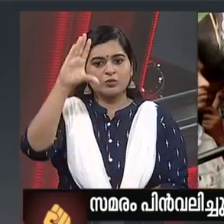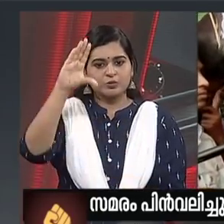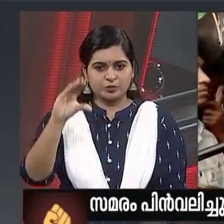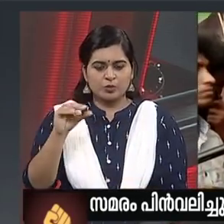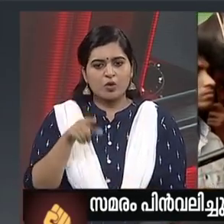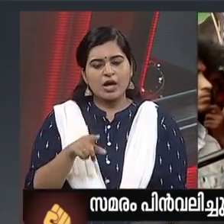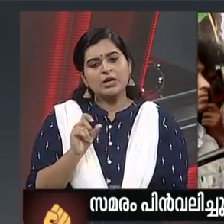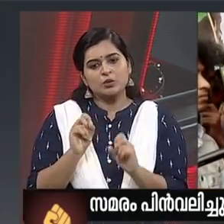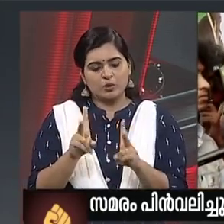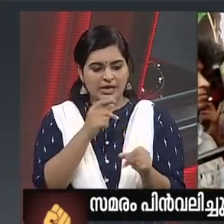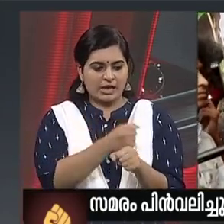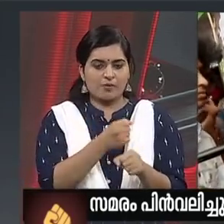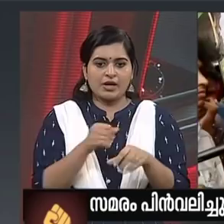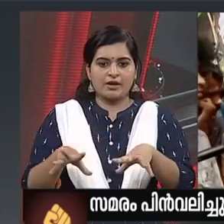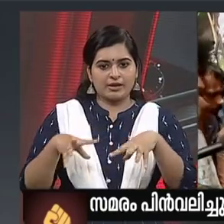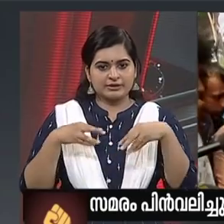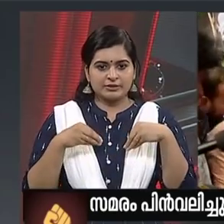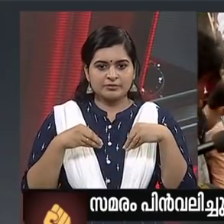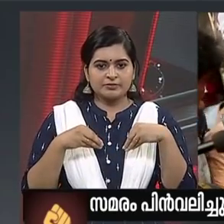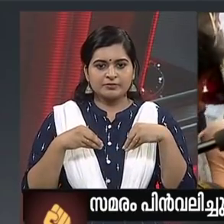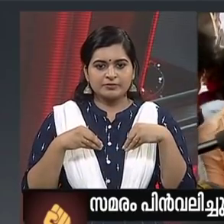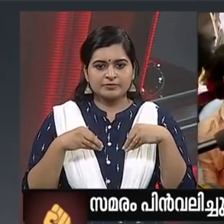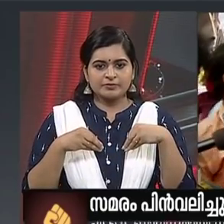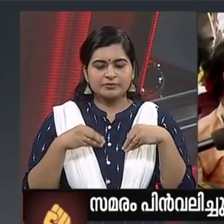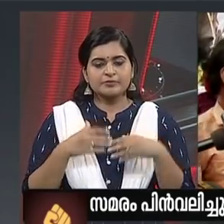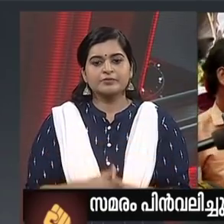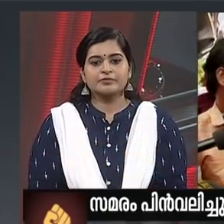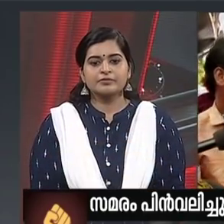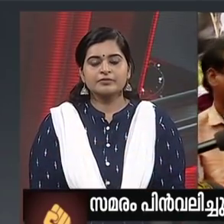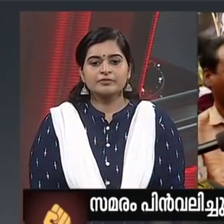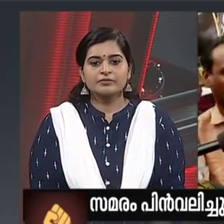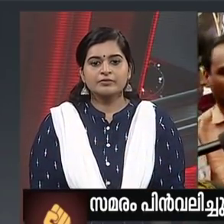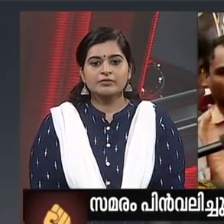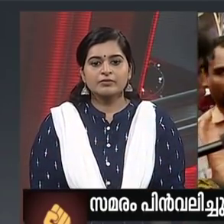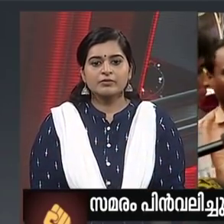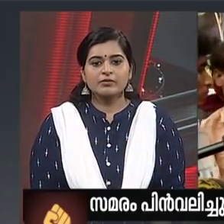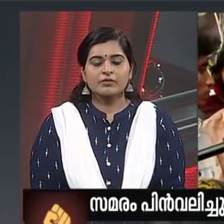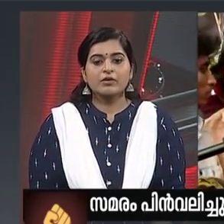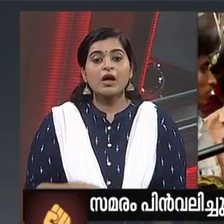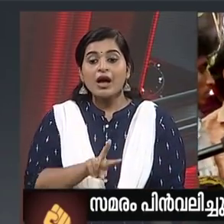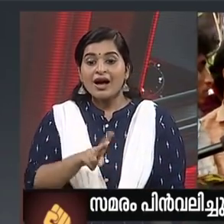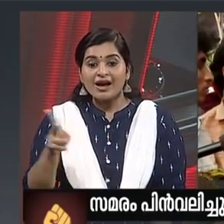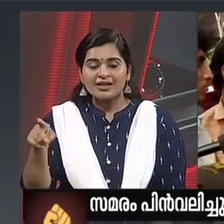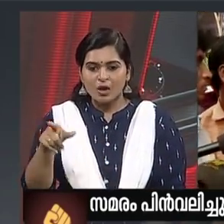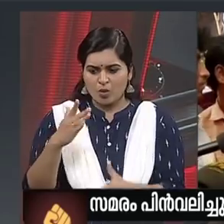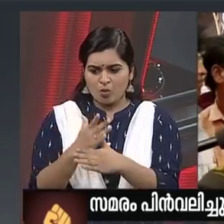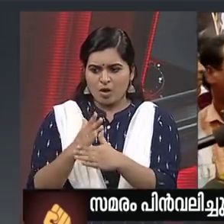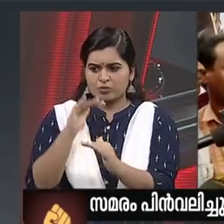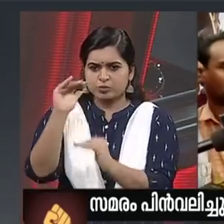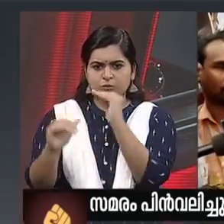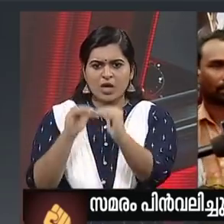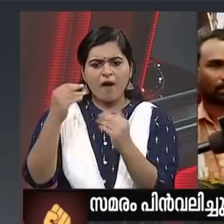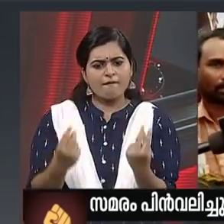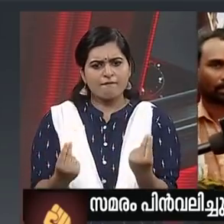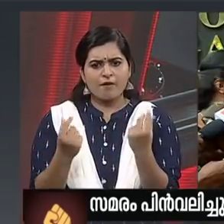ശുപാർശ പോകുന്നതോടുകൂടി തന്നെ ഗവൺമെന്റിന്റെ ഭാഗത്ത് നിന്ന് നമുക്ക് ചെയ്യാനുള്ള കാര്യങ്ങൾ അവർ ചെയ്തു കഴിഞ്ഞു. തീർച്ചയായിട്ടും പിന്നെ പ്രമോഷനുകൾ എല്ലാ കാര്യങ്ങളും വേഗത്തിലാക്കി